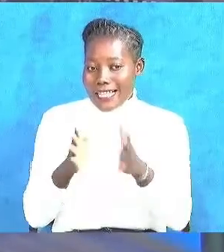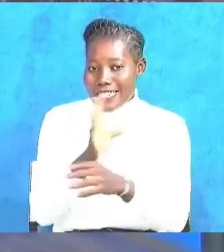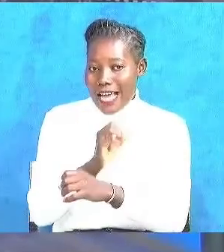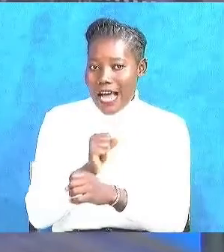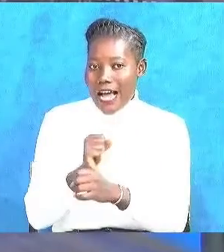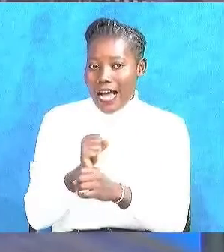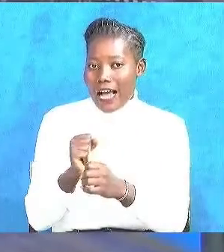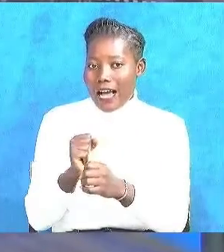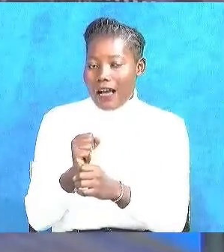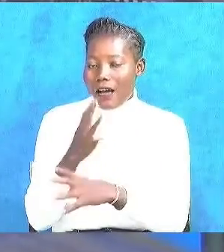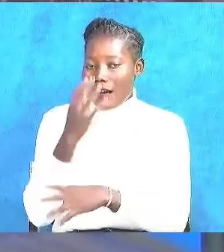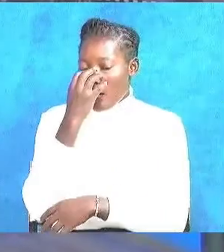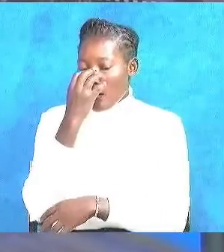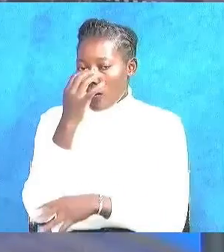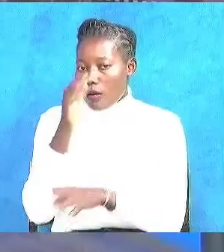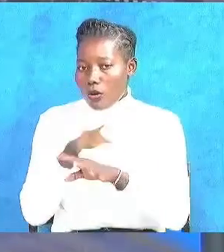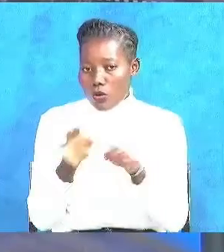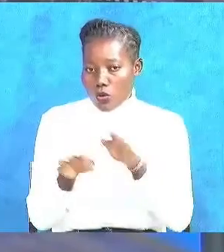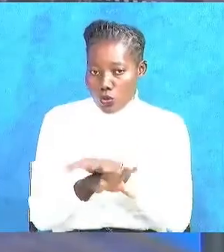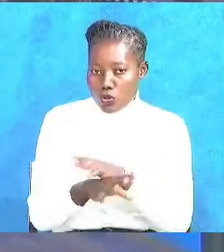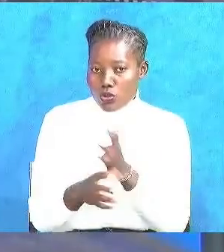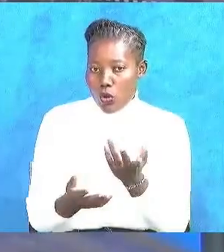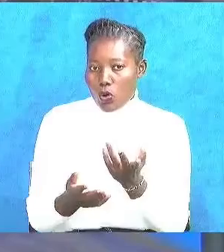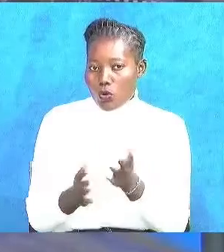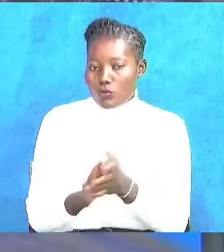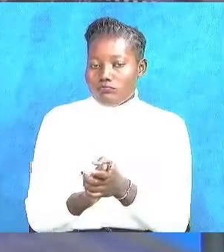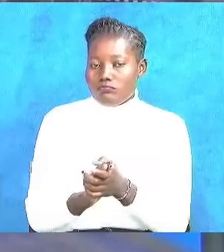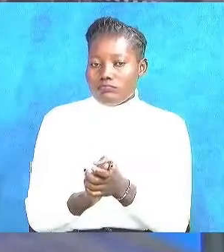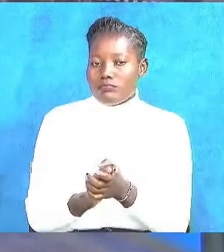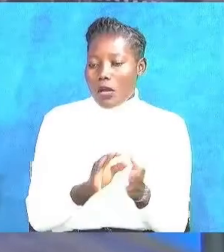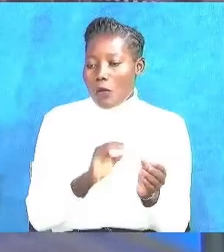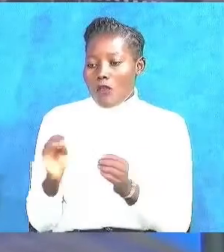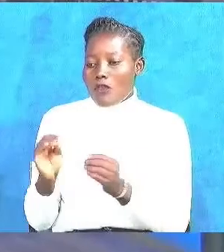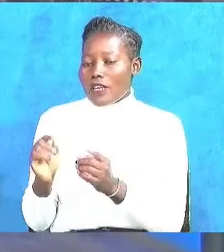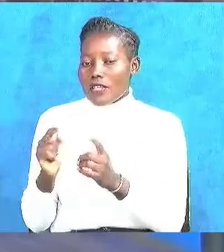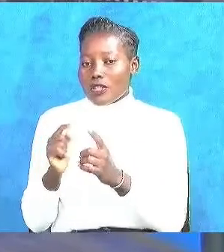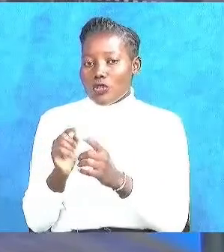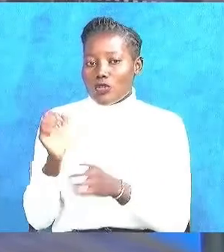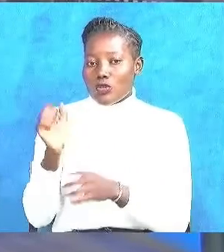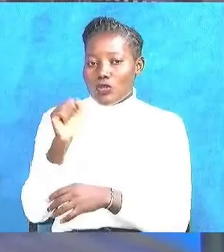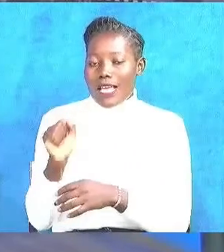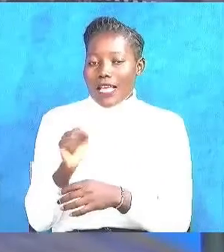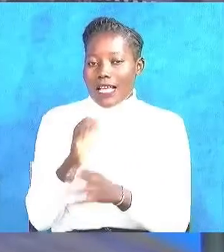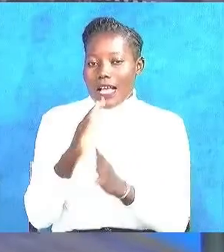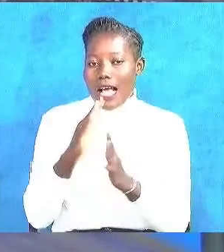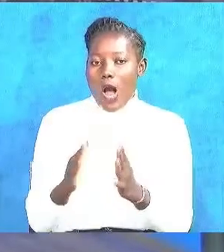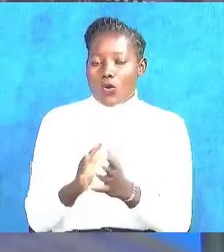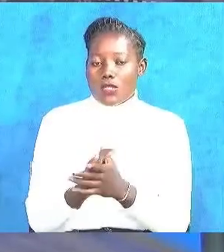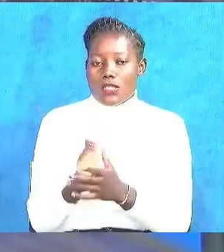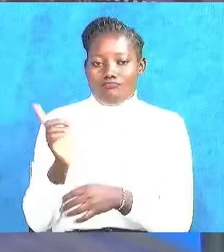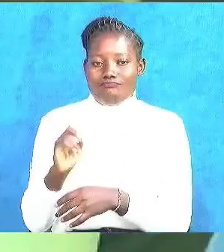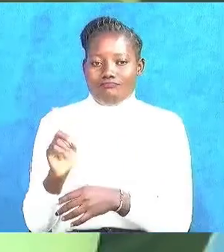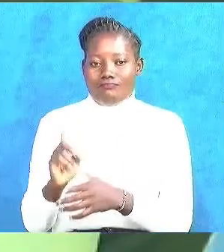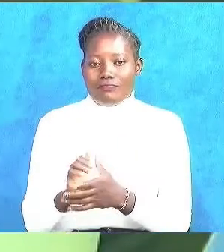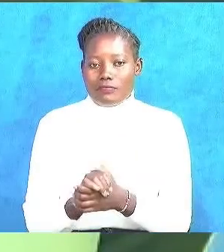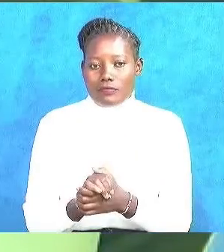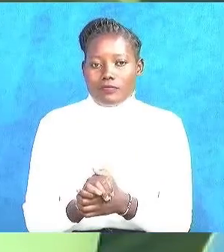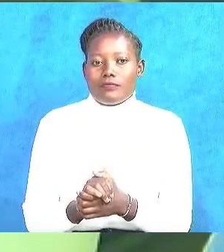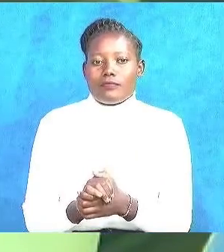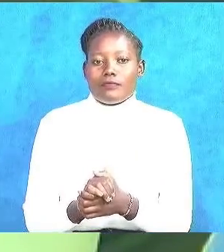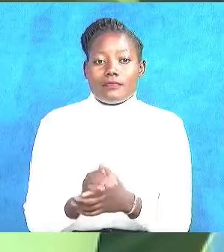huku wakijipigia azma ya kuelekea katika ikulu ya Nairobi. Tupate taarifa hiyo. Kulingana